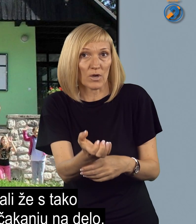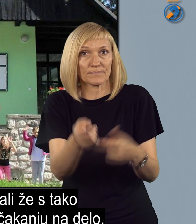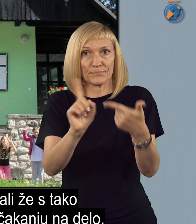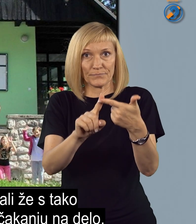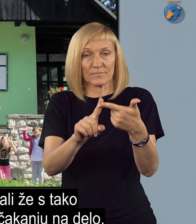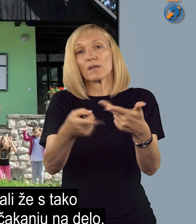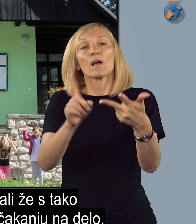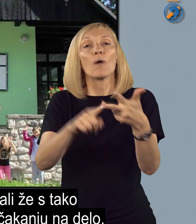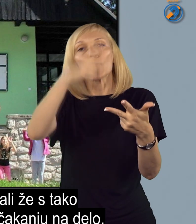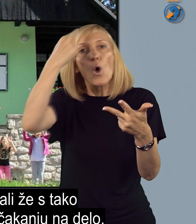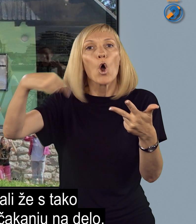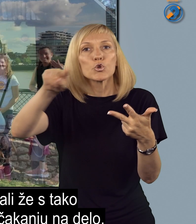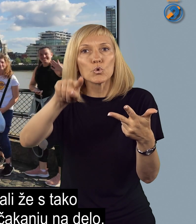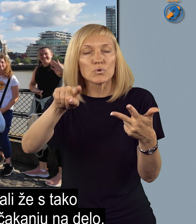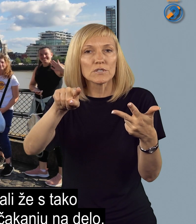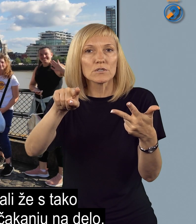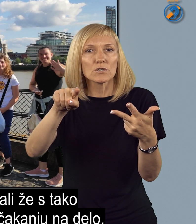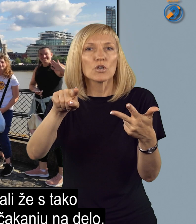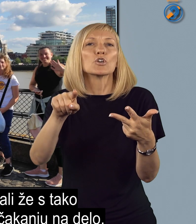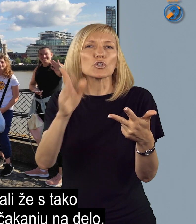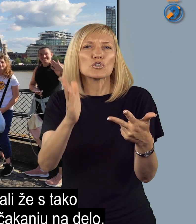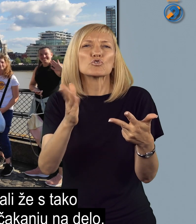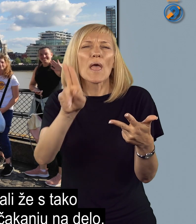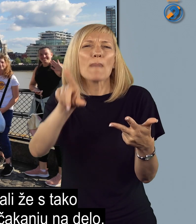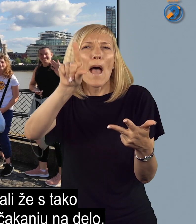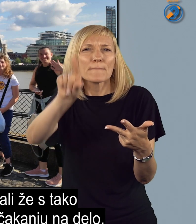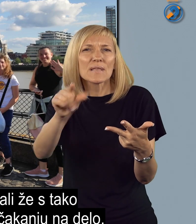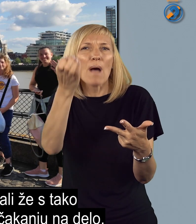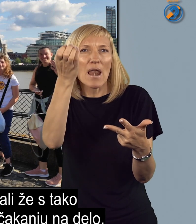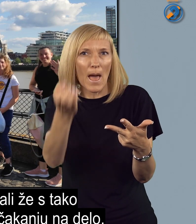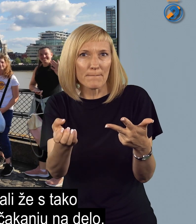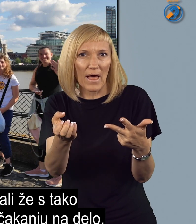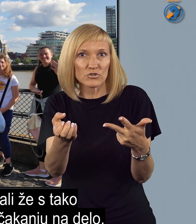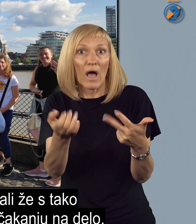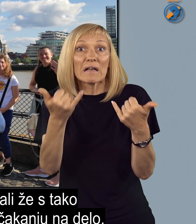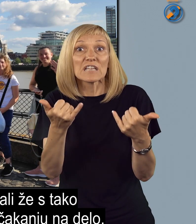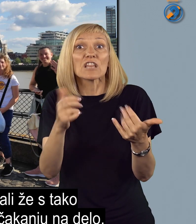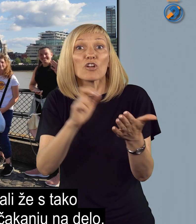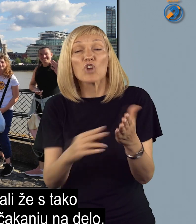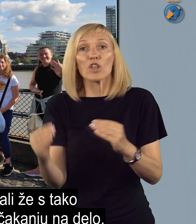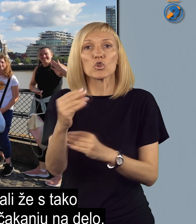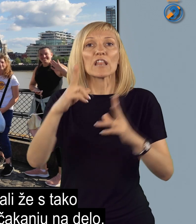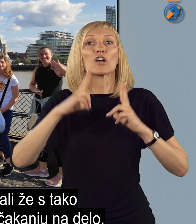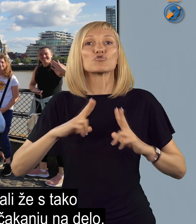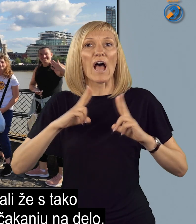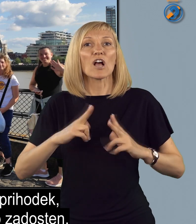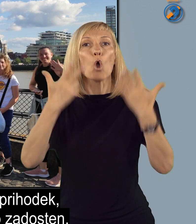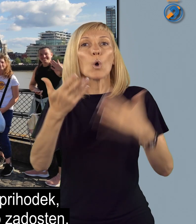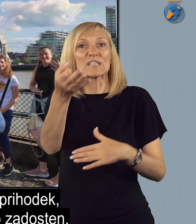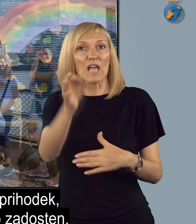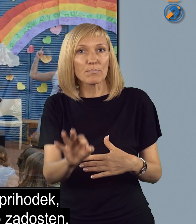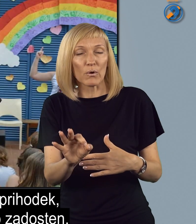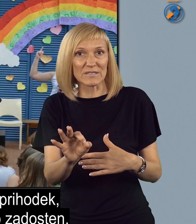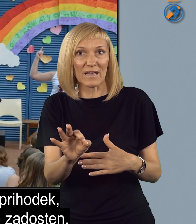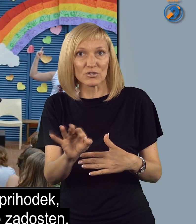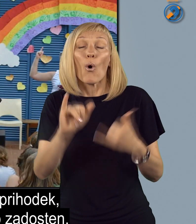plače. Ljudi, ki so ostali že tako z minimalnimi plačami na čakanju na delo,